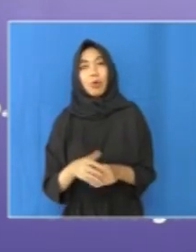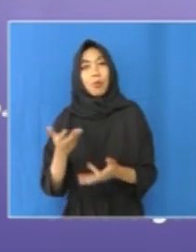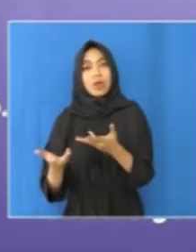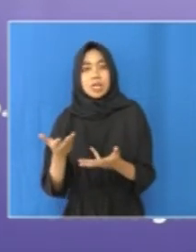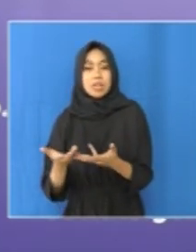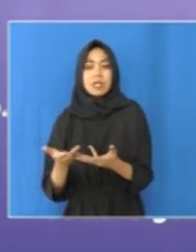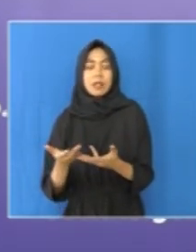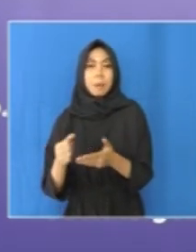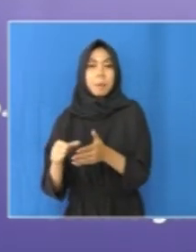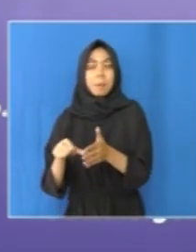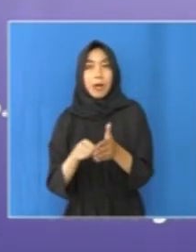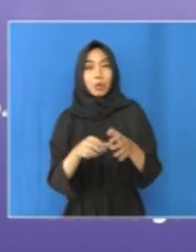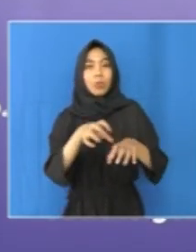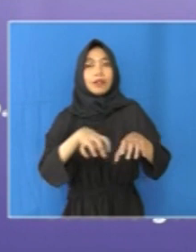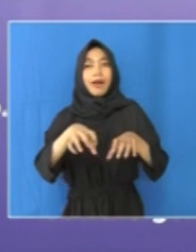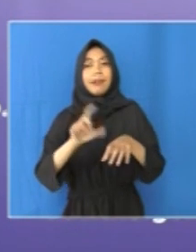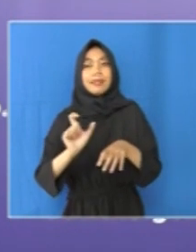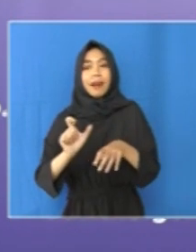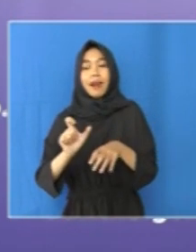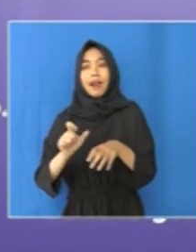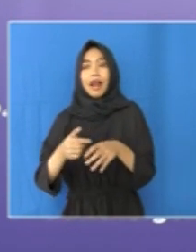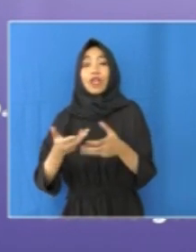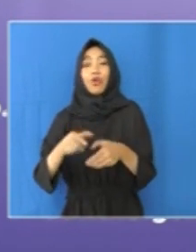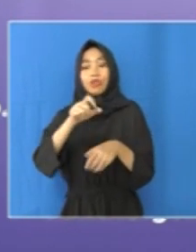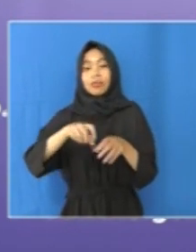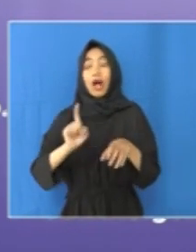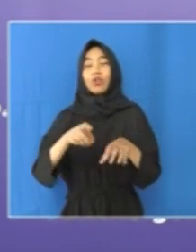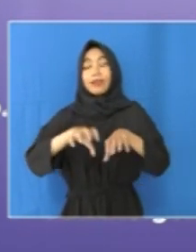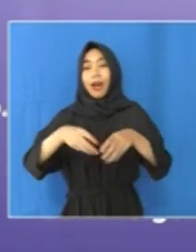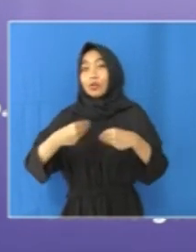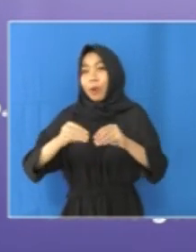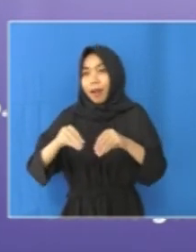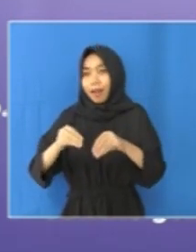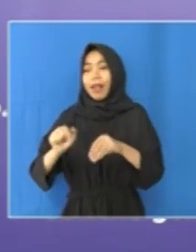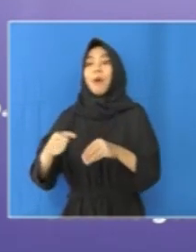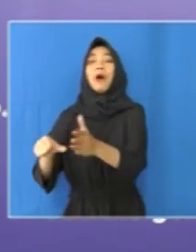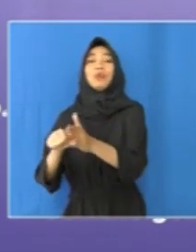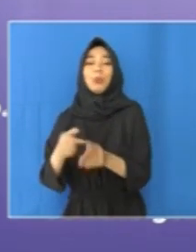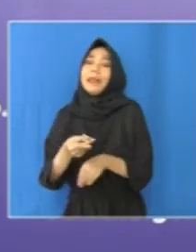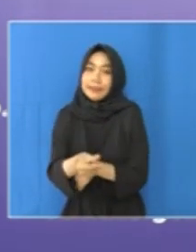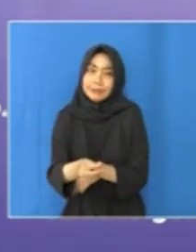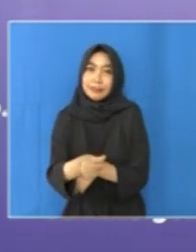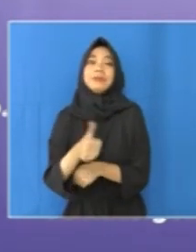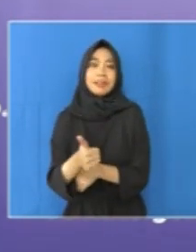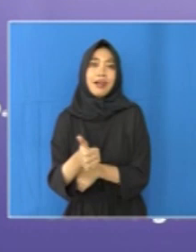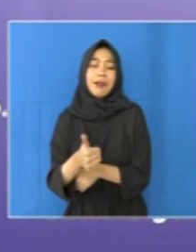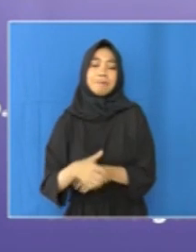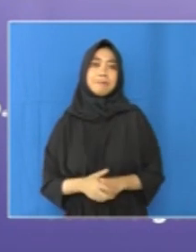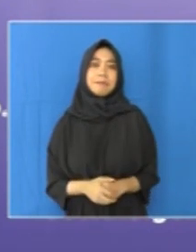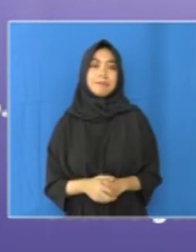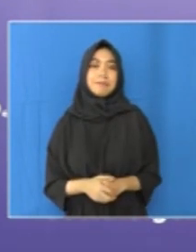tetangga membantu tetangga dengan membeli produk-produk yang dijual Hai keberhasilan Upaya ini